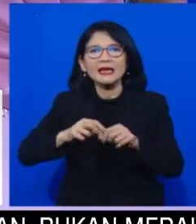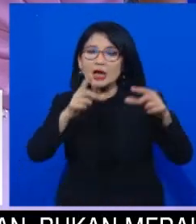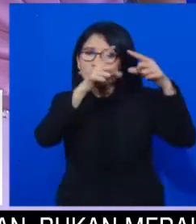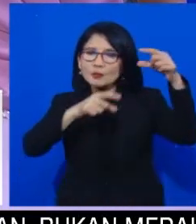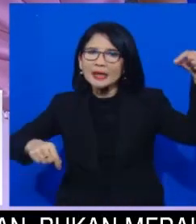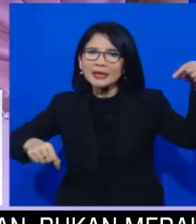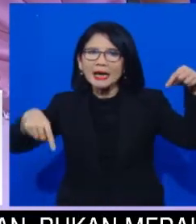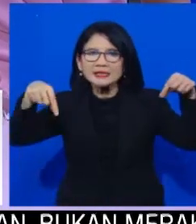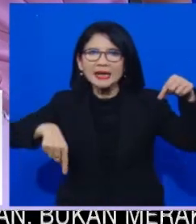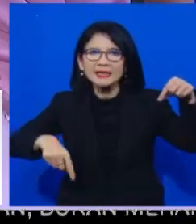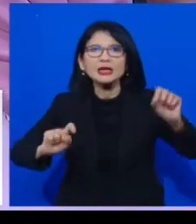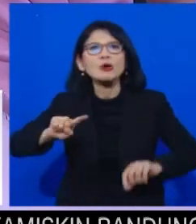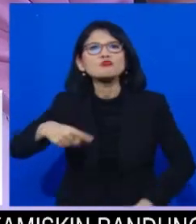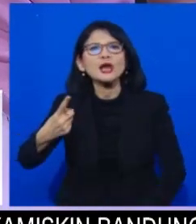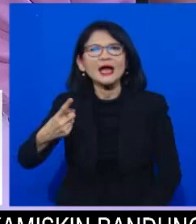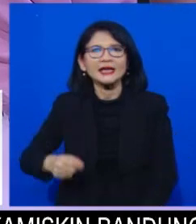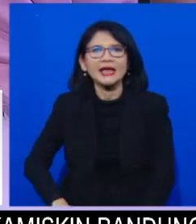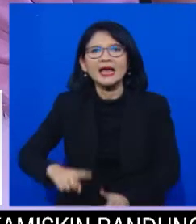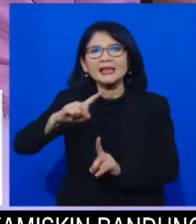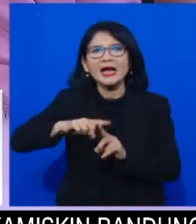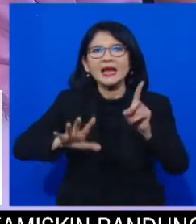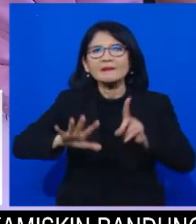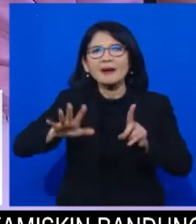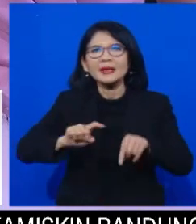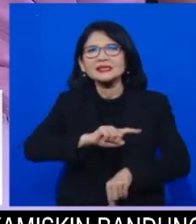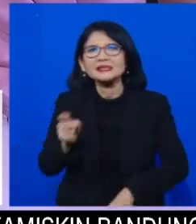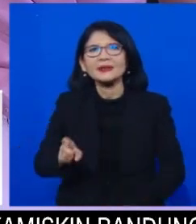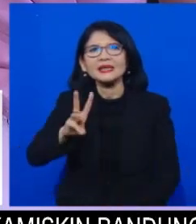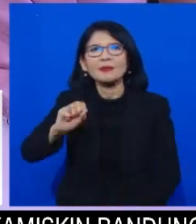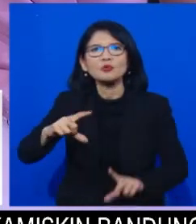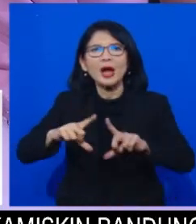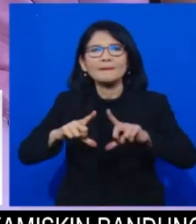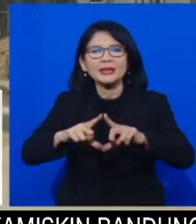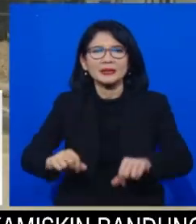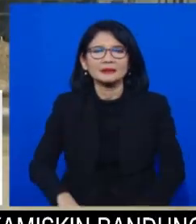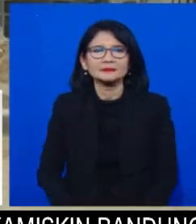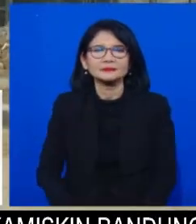juga akan dioperasikan pada 15 hingga 30 April